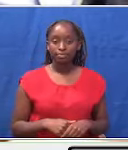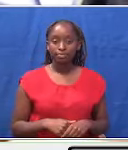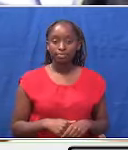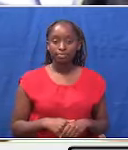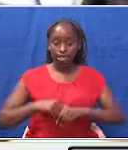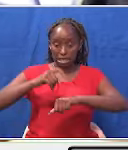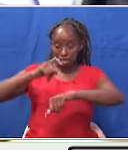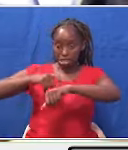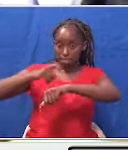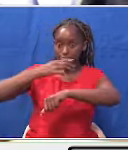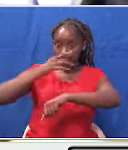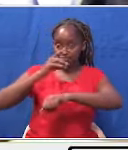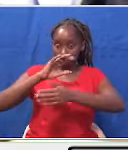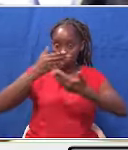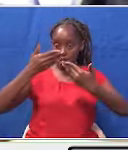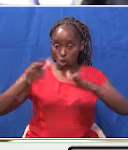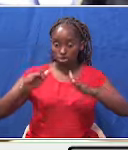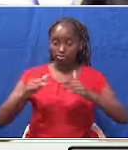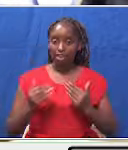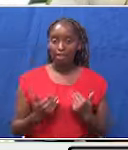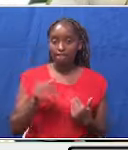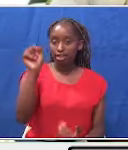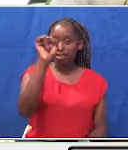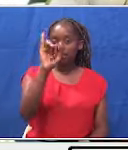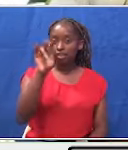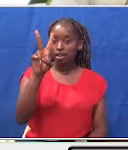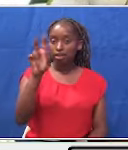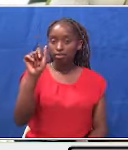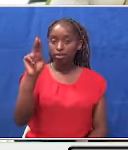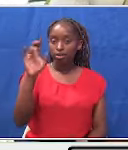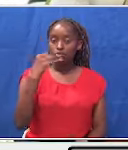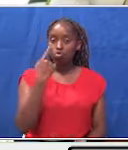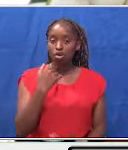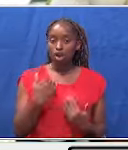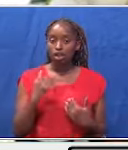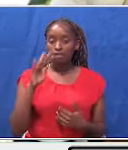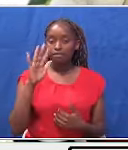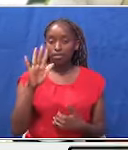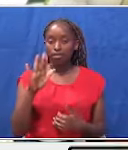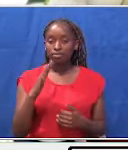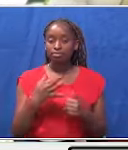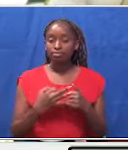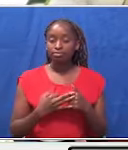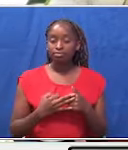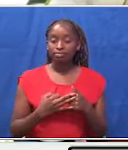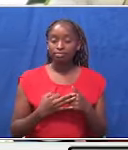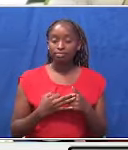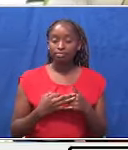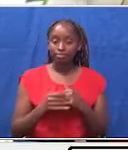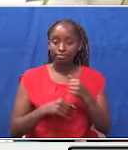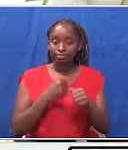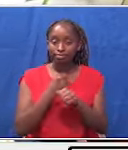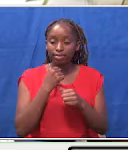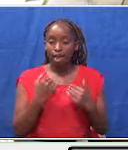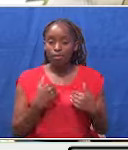Wakati wa kupotea kwake, Silvano Tubei, ambaye alikuwa na umri wa miaka 58, alikuwa kihudumu kama mkurugenzi wa mamlaka ya